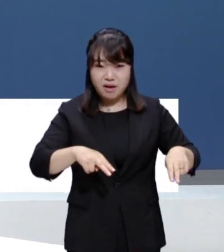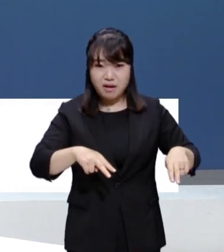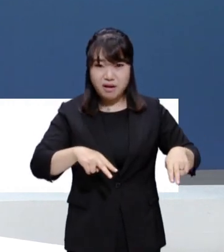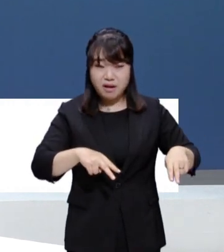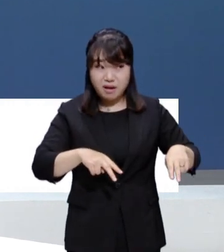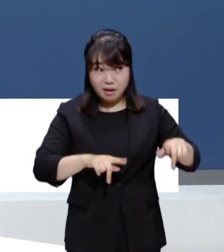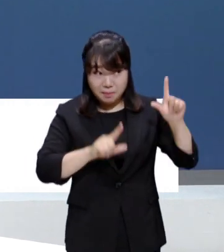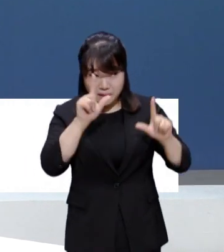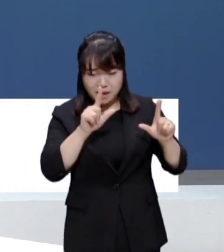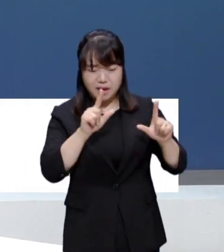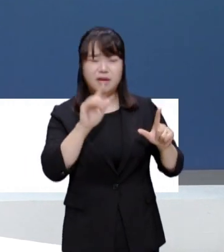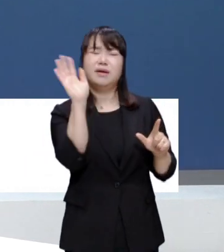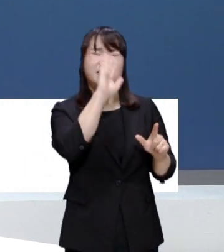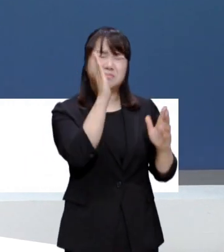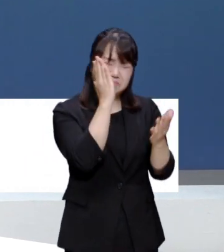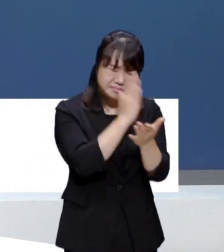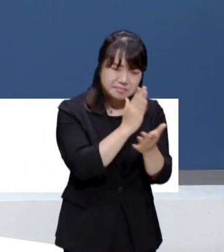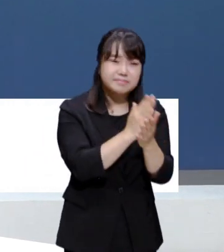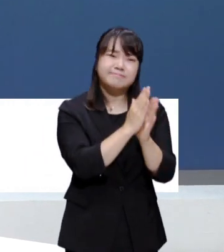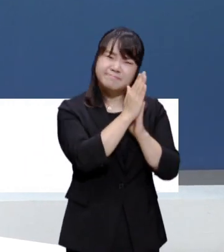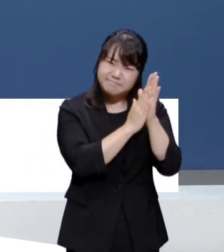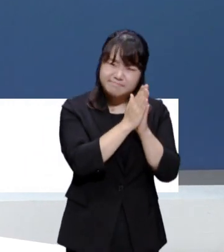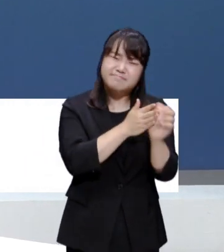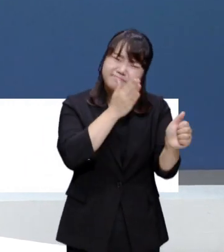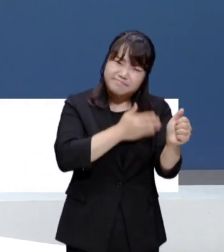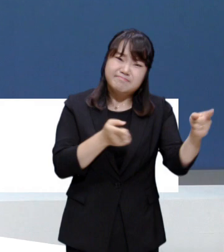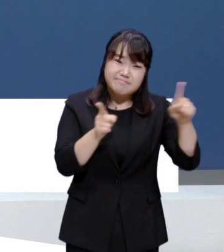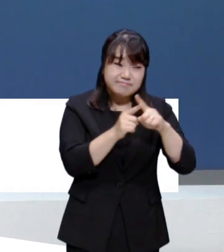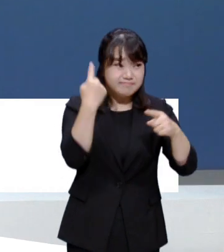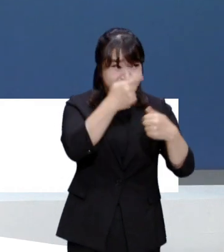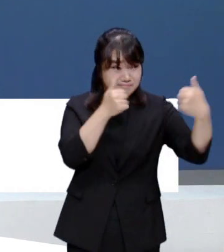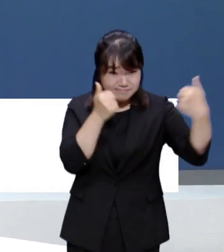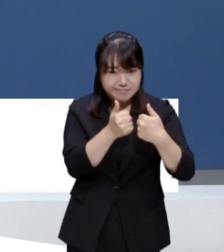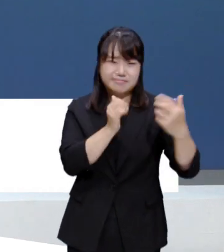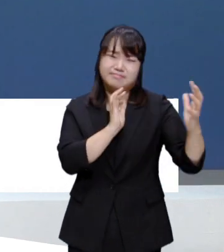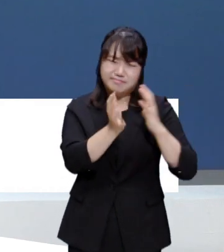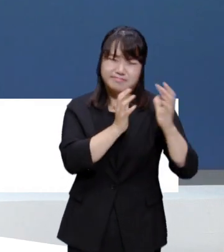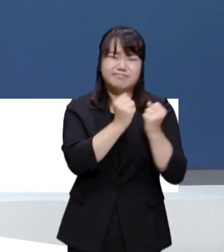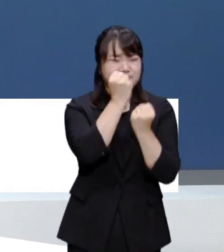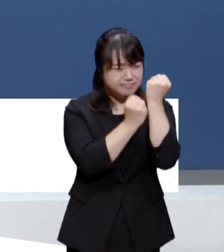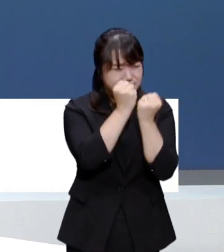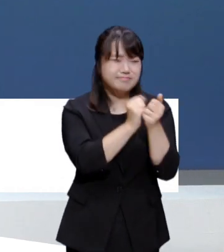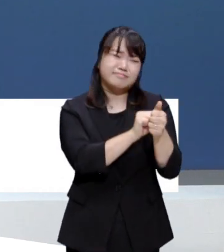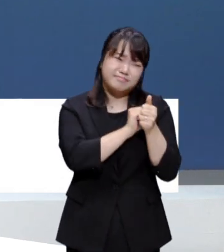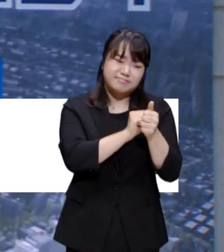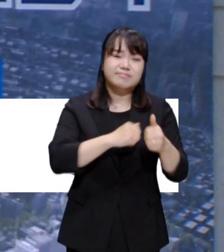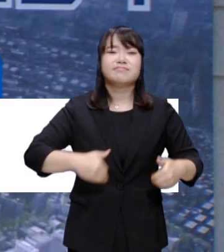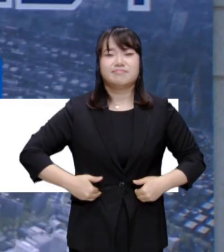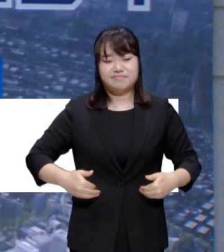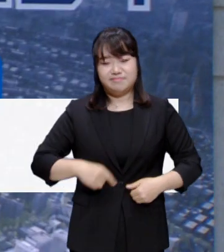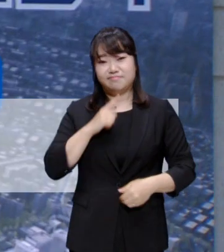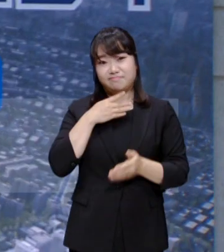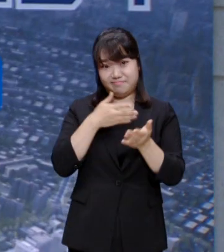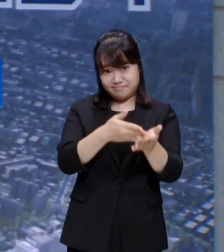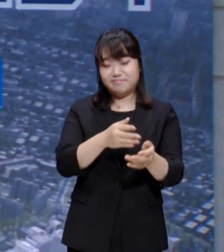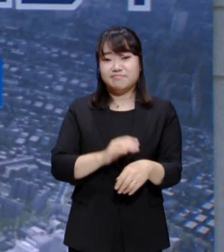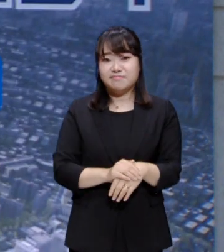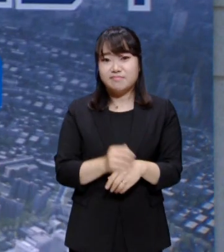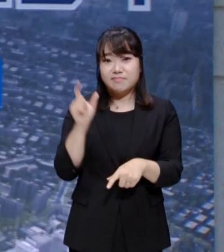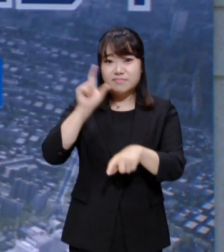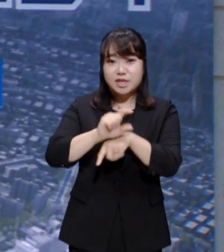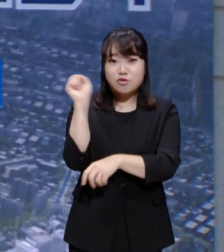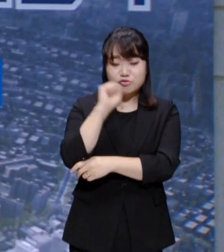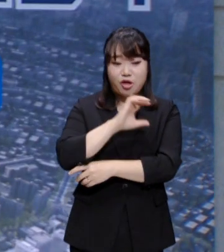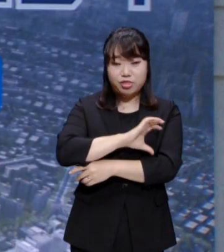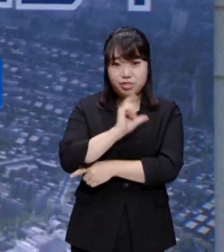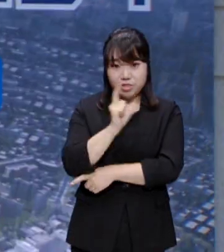좀 진심을 다해서 다시 의정부 시장님을 좀 만나뵙고 설득을 해야 되지 않을까. 한편 도봉운전면허